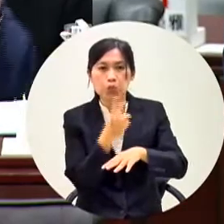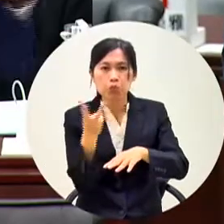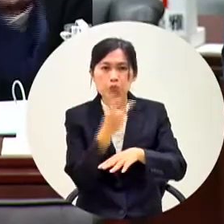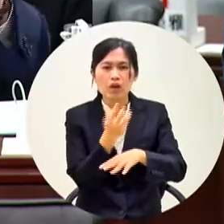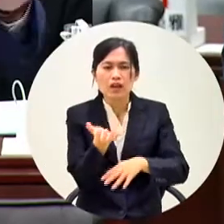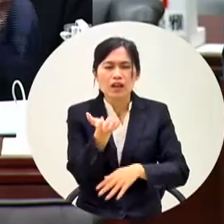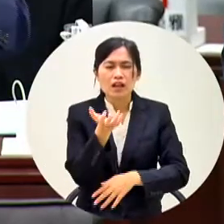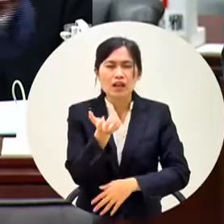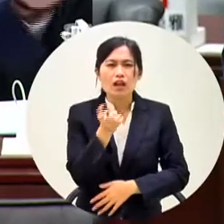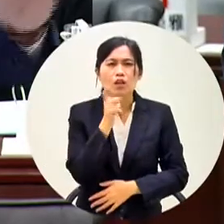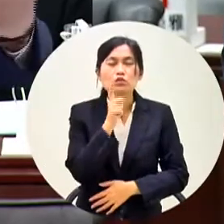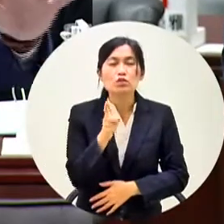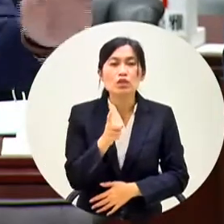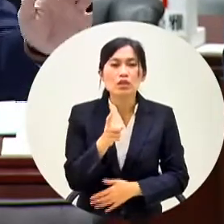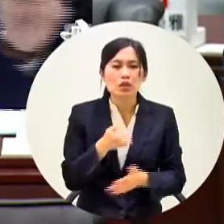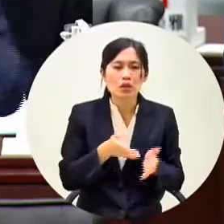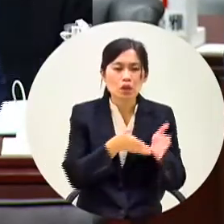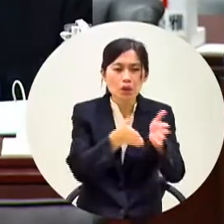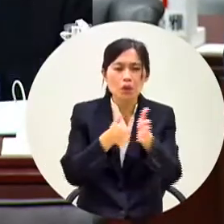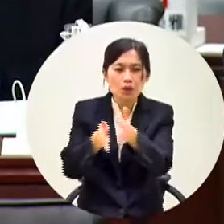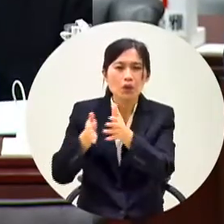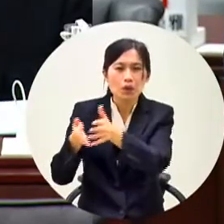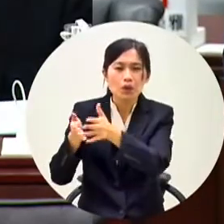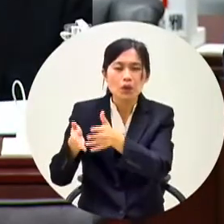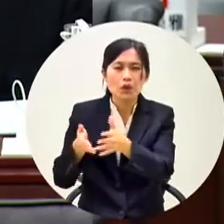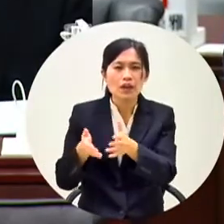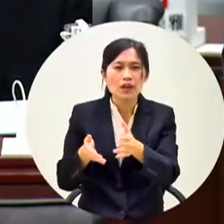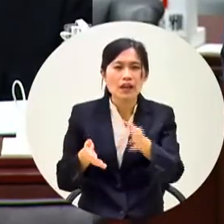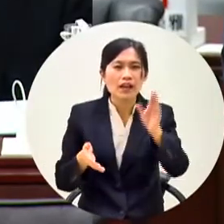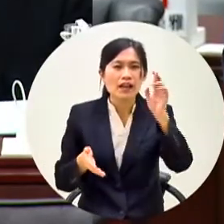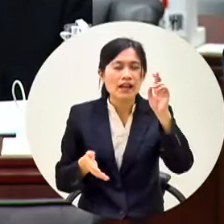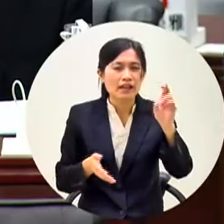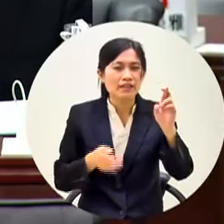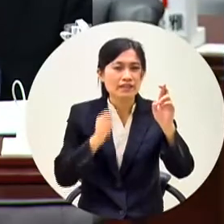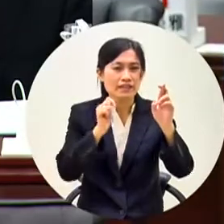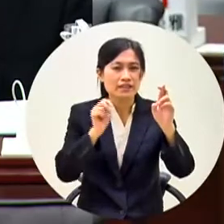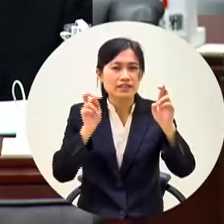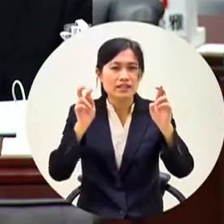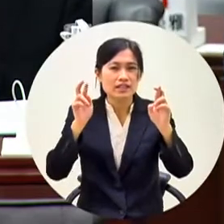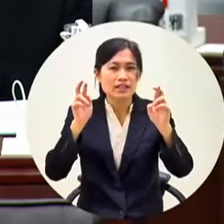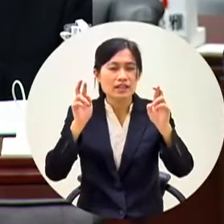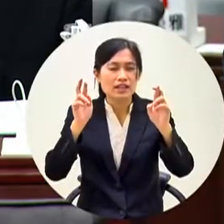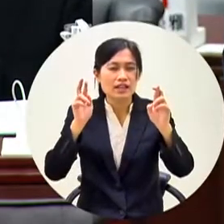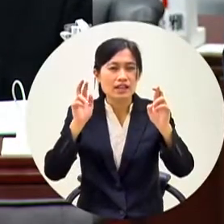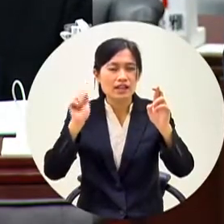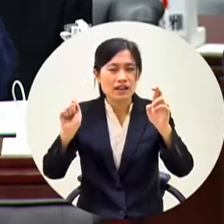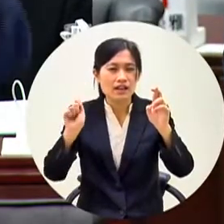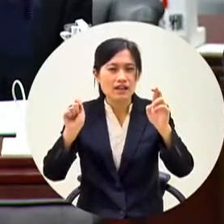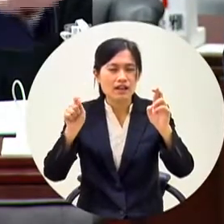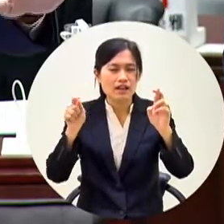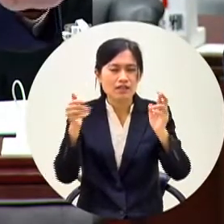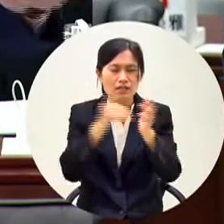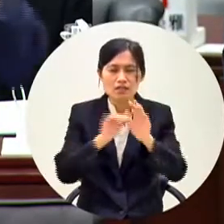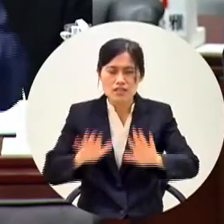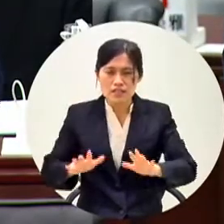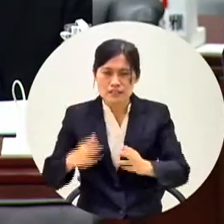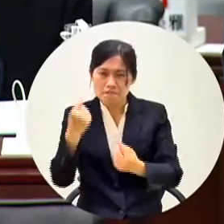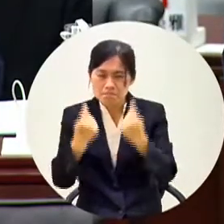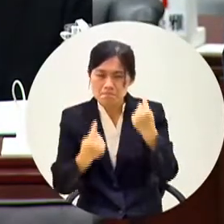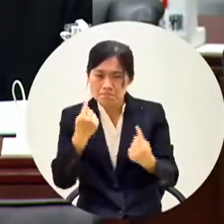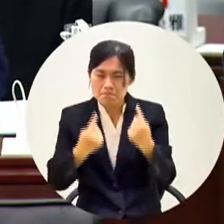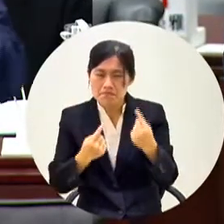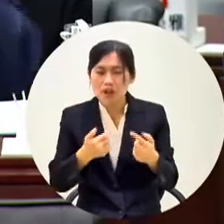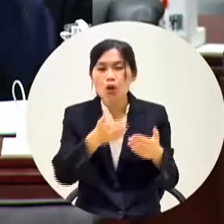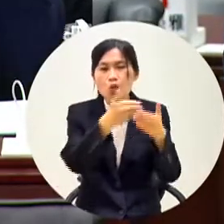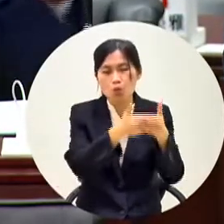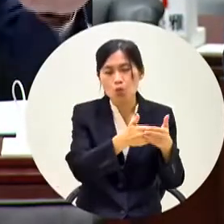些双边的、多边的这些 FTA， 在后来的 RCEP 做一个比较，其实是对于中国的一些影响，因为咱